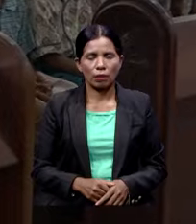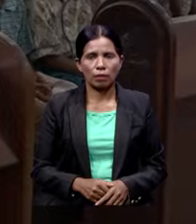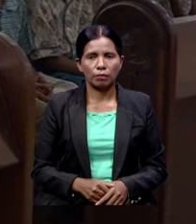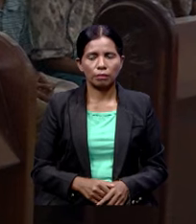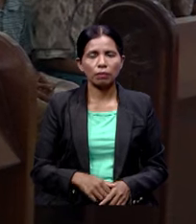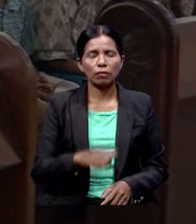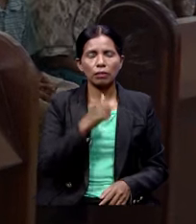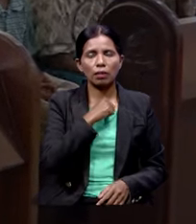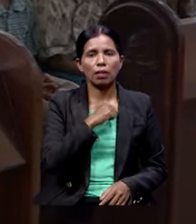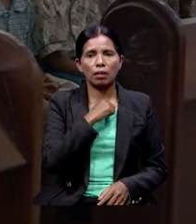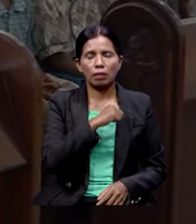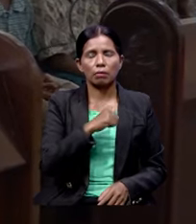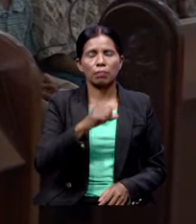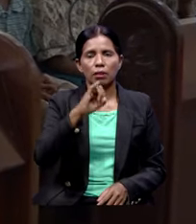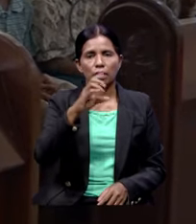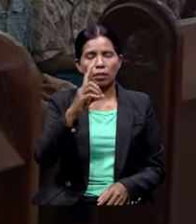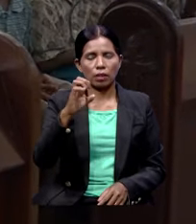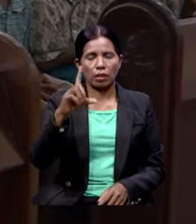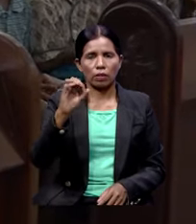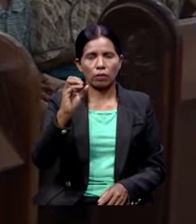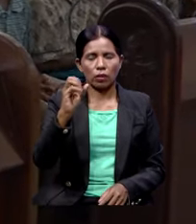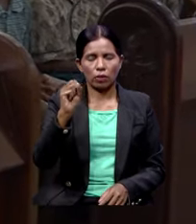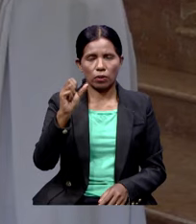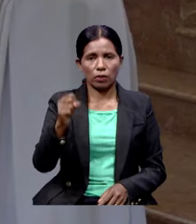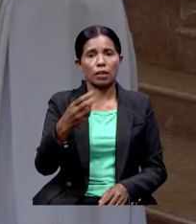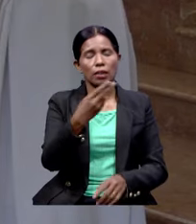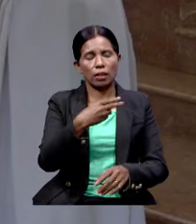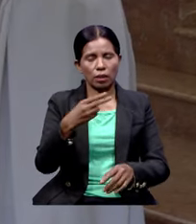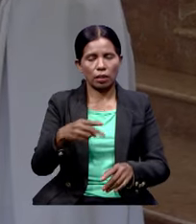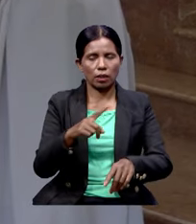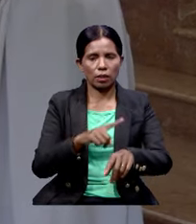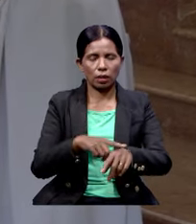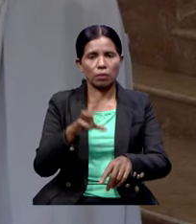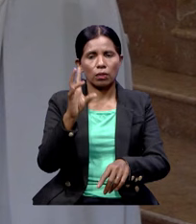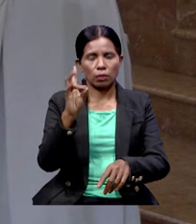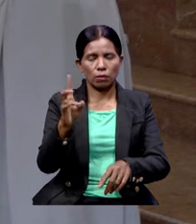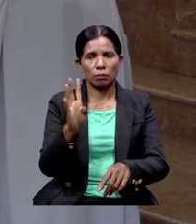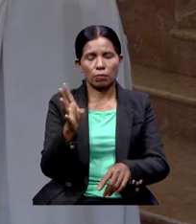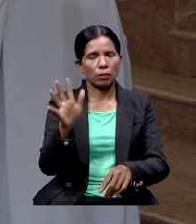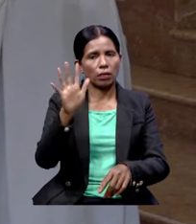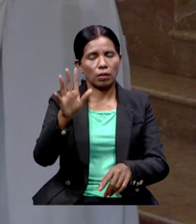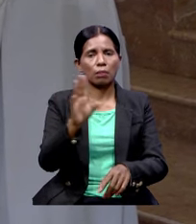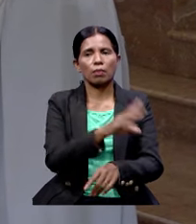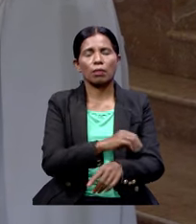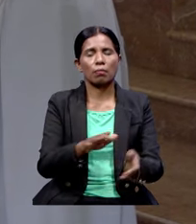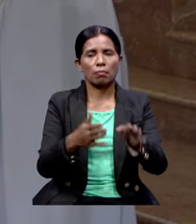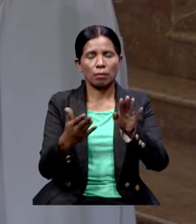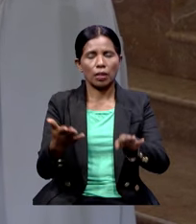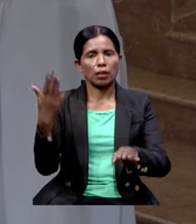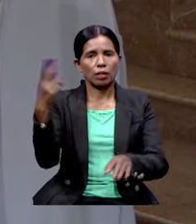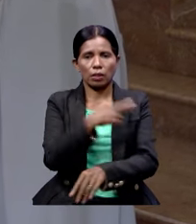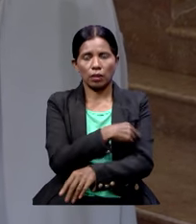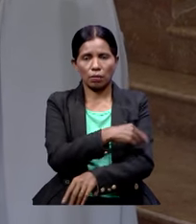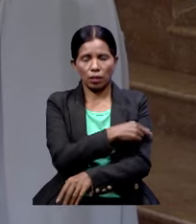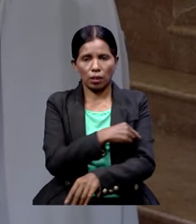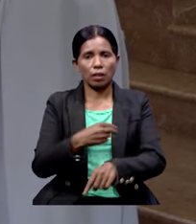Padre Edelfonso Xavier ia kintane maju menus tuku hitu liu minutu hatnuras lima oras Timor Leste hakotu isi asala isi Hospital Nasional